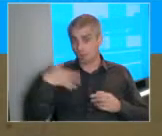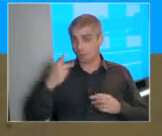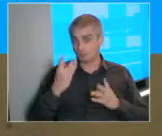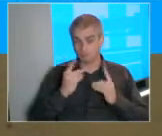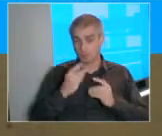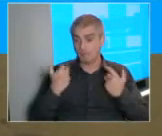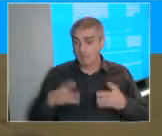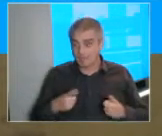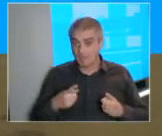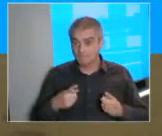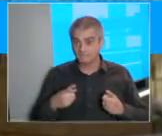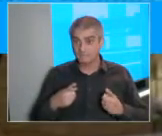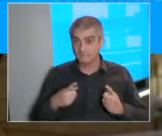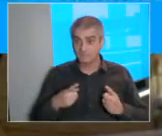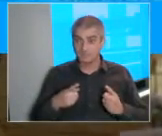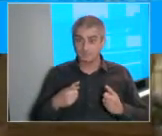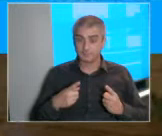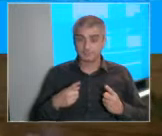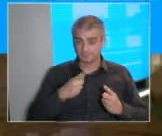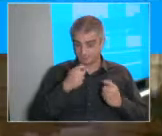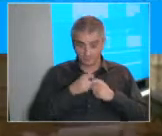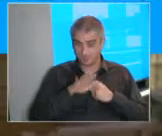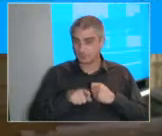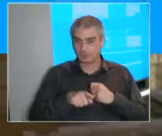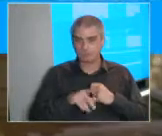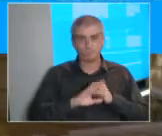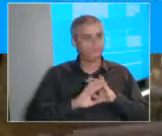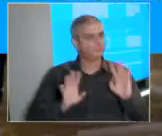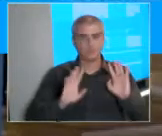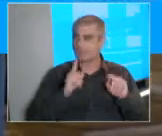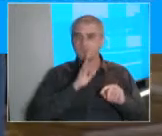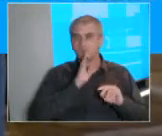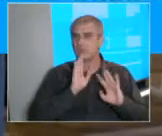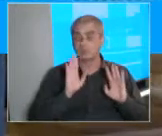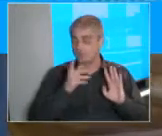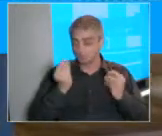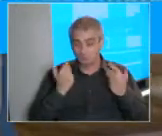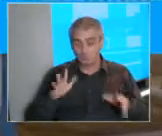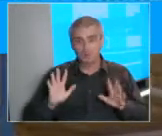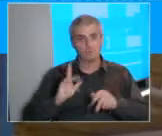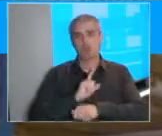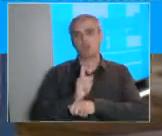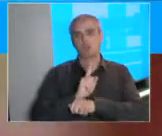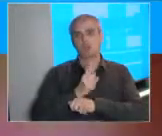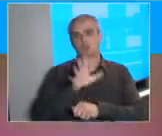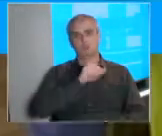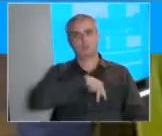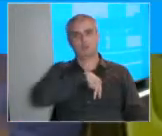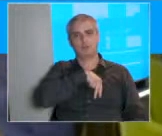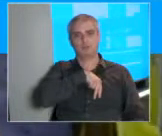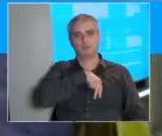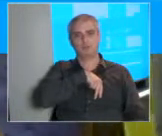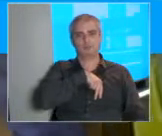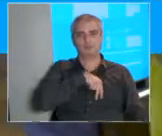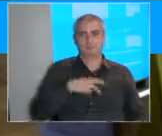שמישהו בדרך מתעייף, וכשזה קשור לילדים, אין לקונה. אם מישהו מתעייף, אוטומטית מישהו אחר ייקח אחריות. נכון.